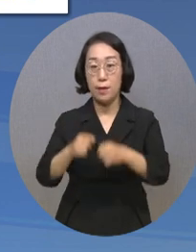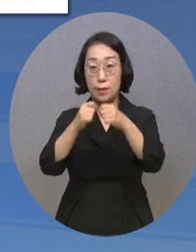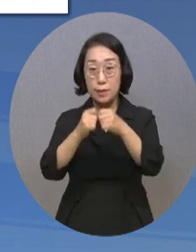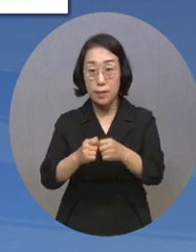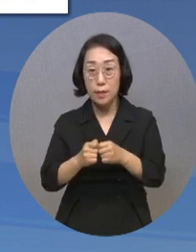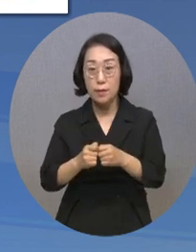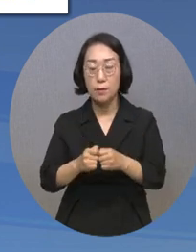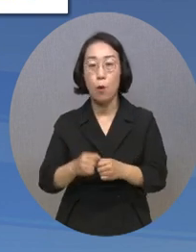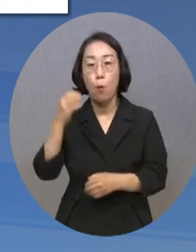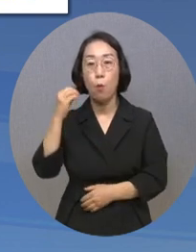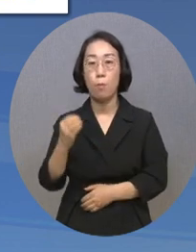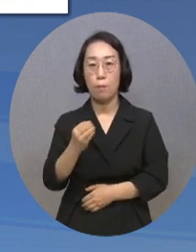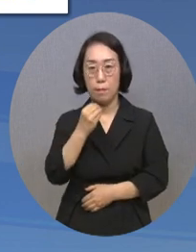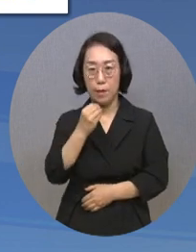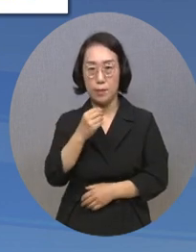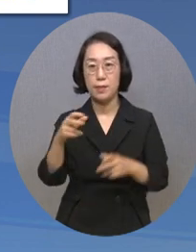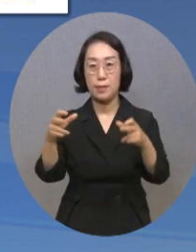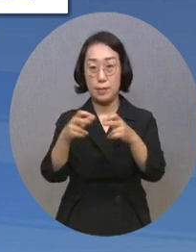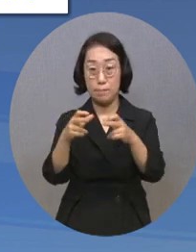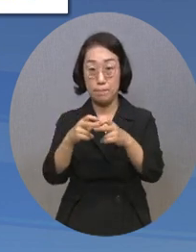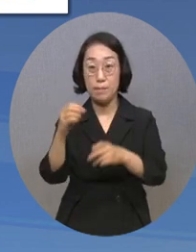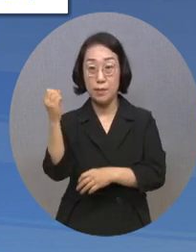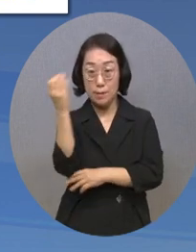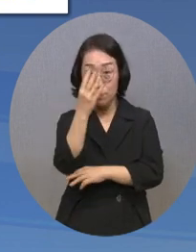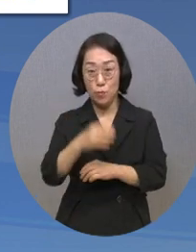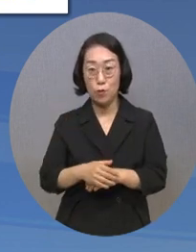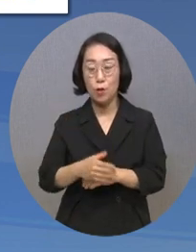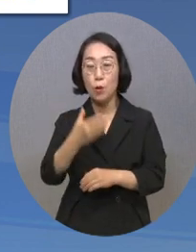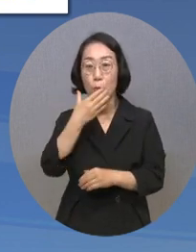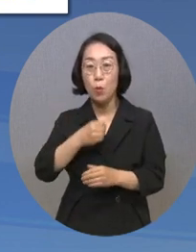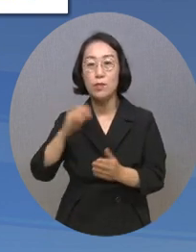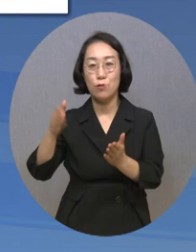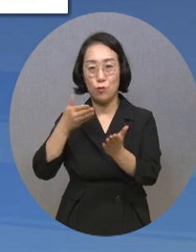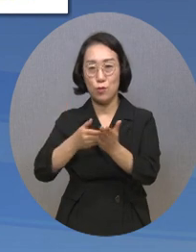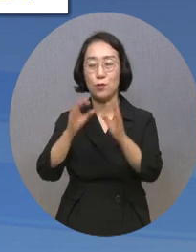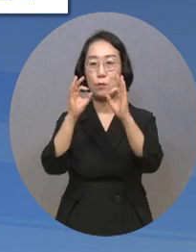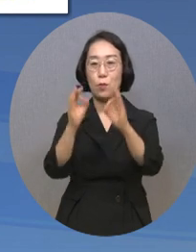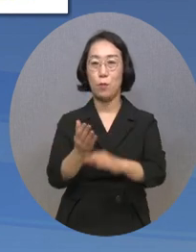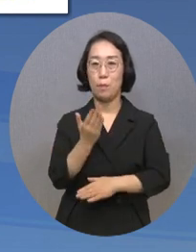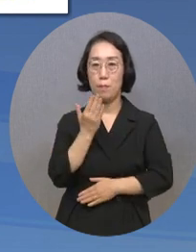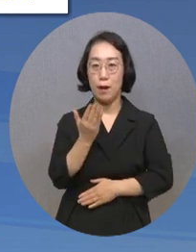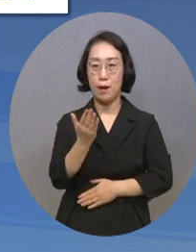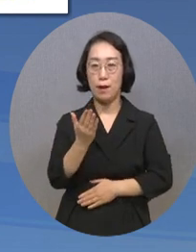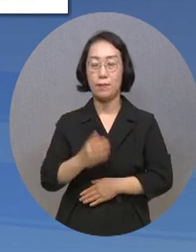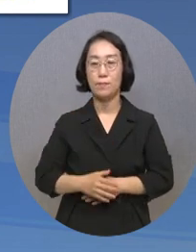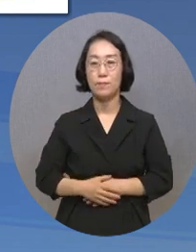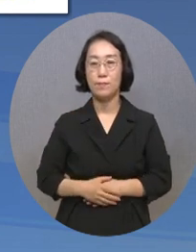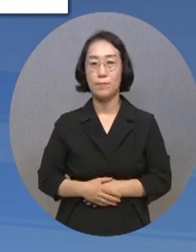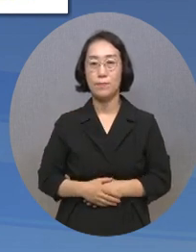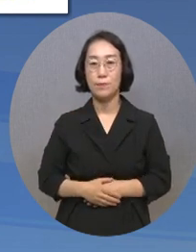사항은 웰피어뉴스 홈페이지와 장애인신문, 복지TV 뉴스를 통해 확인할 수 있습니다.